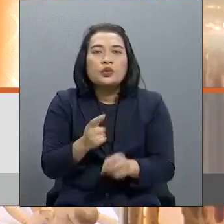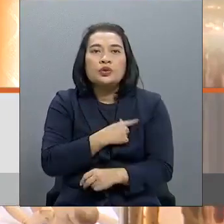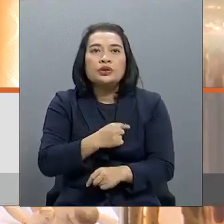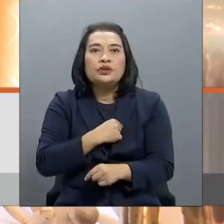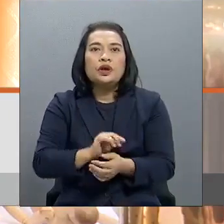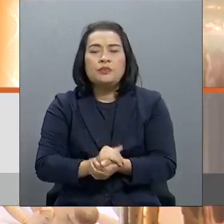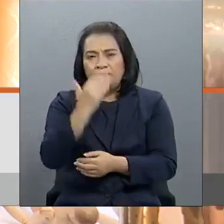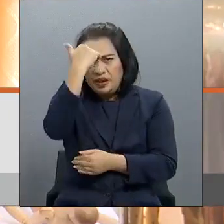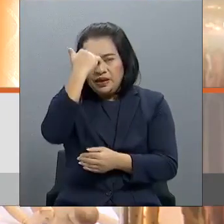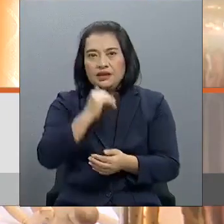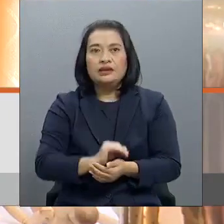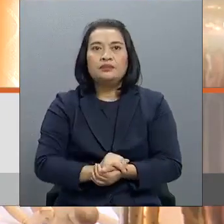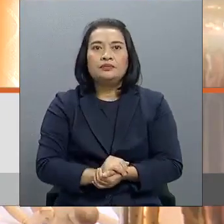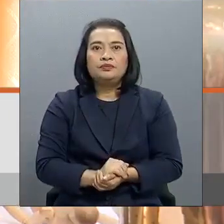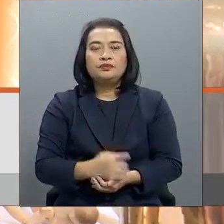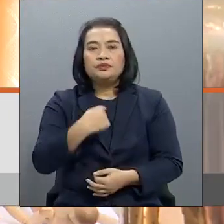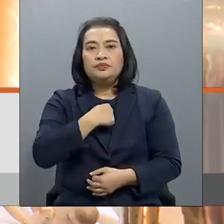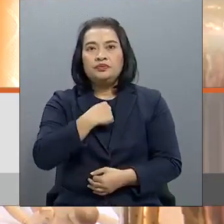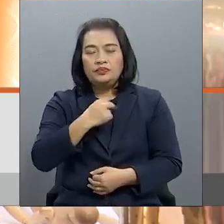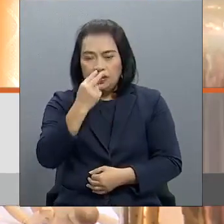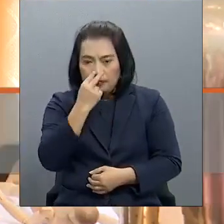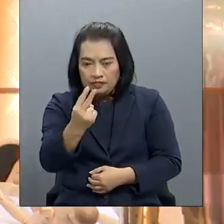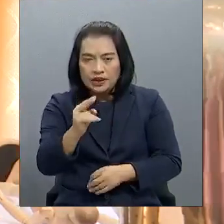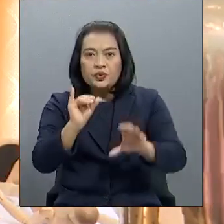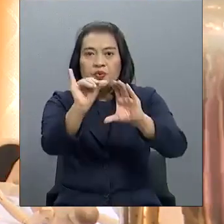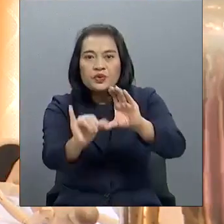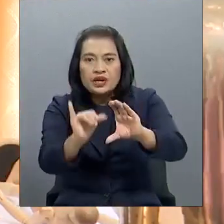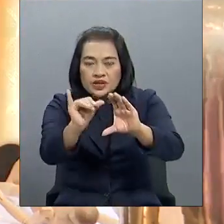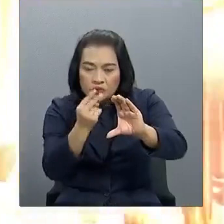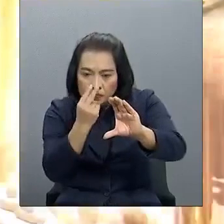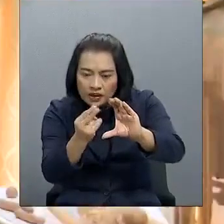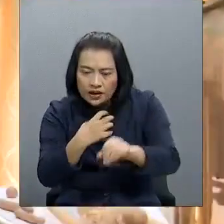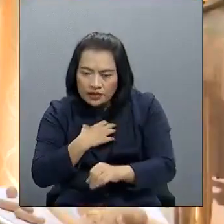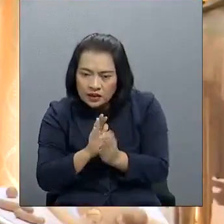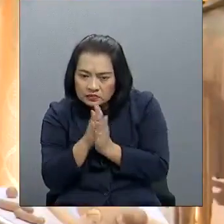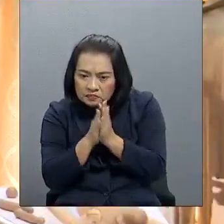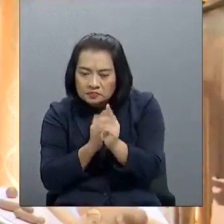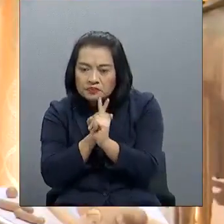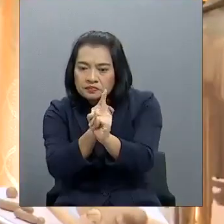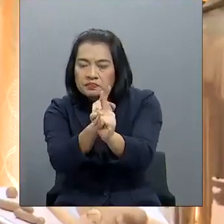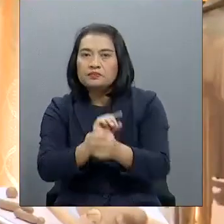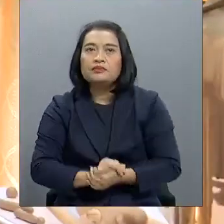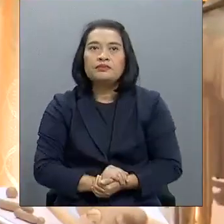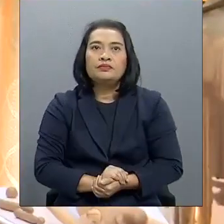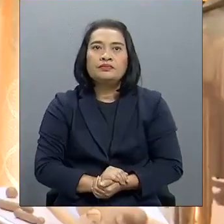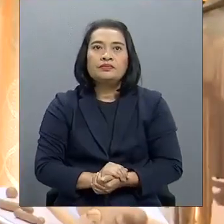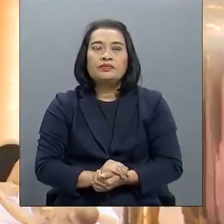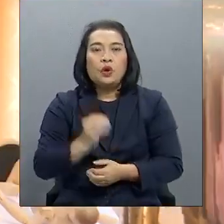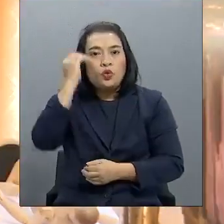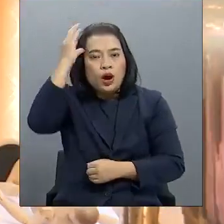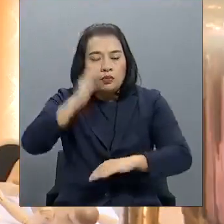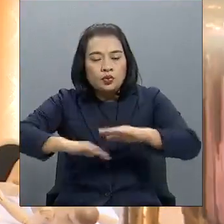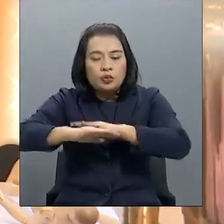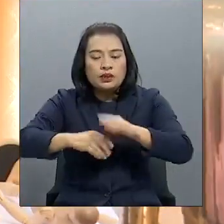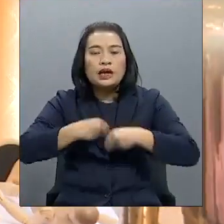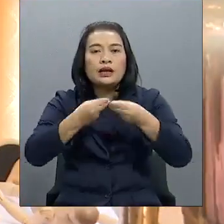น เพราะว่าหนูไปดูเขาใน YouTube แล้วหนูอยากวาดตาม ให้มีความรู้ให้มีพื้นฐานแน่นๆให้ก่อน